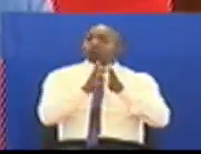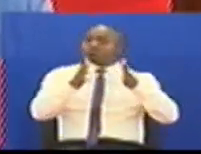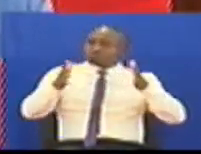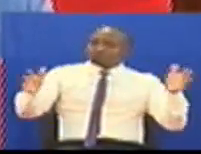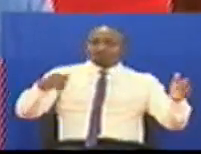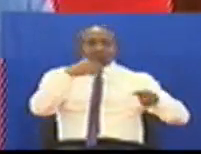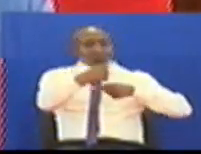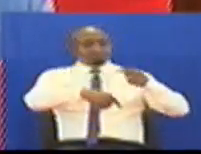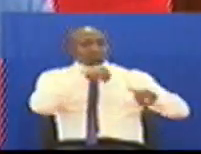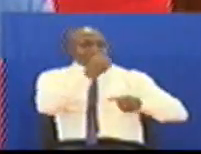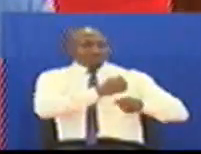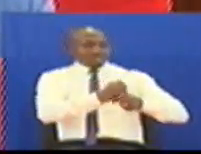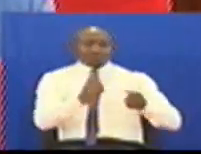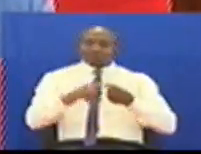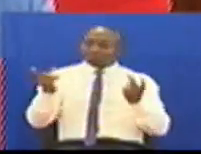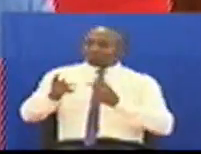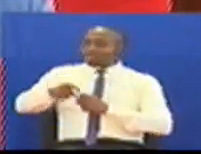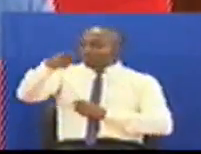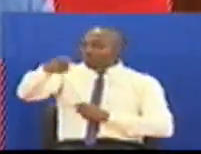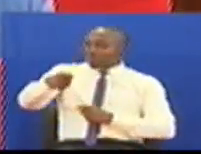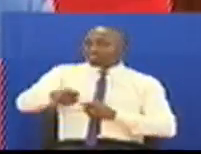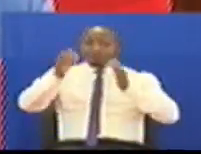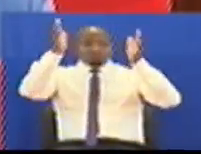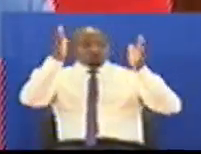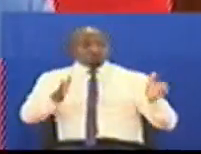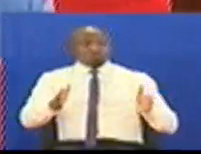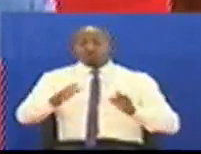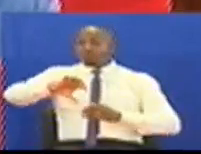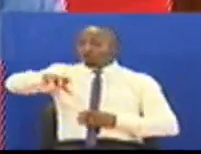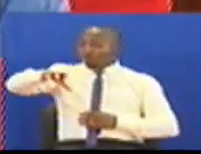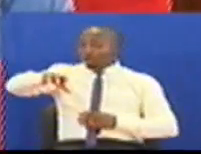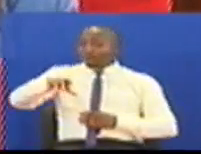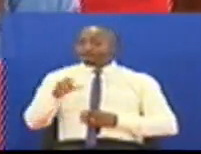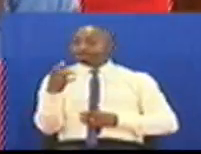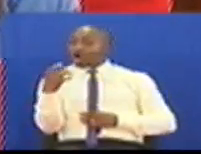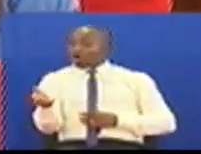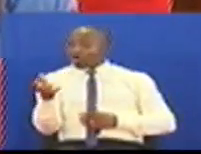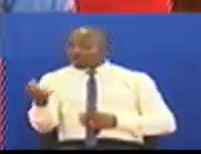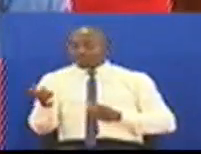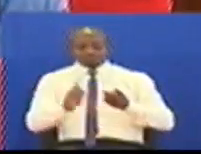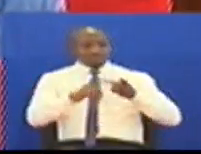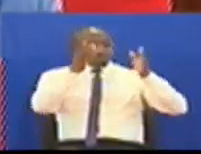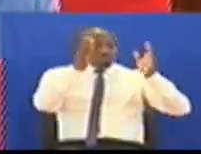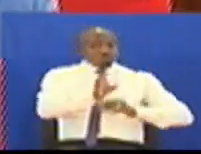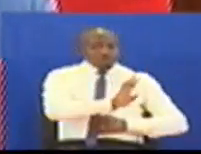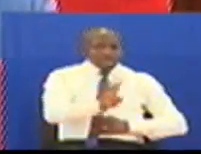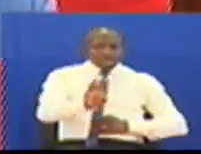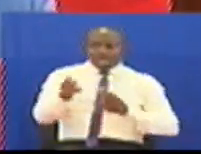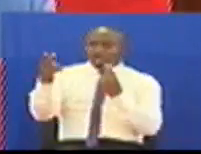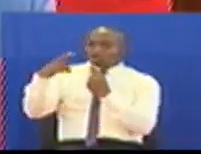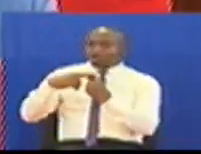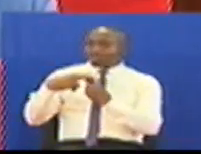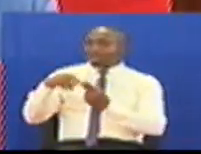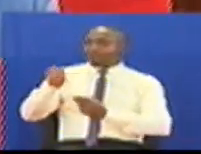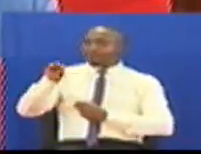wanaifanya. Nimpongeze mkuu wangu wa mkoa Paul Makonda pamoja na mkuu wangu wa wilaya Dr. Sofia